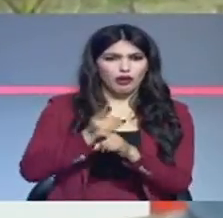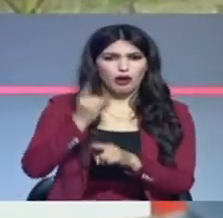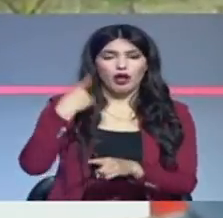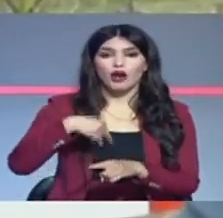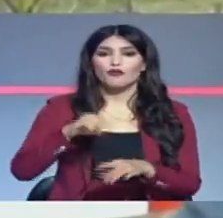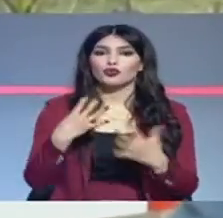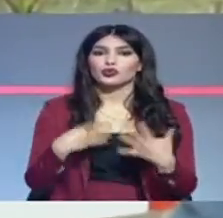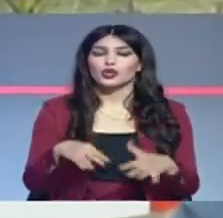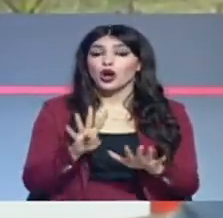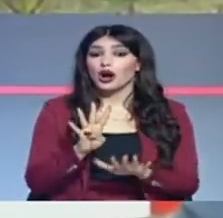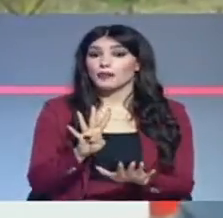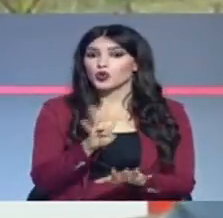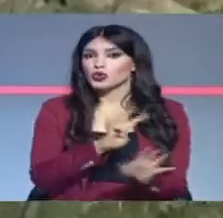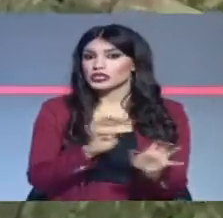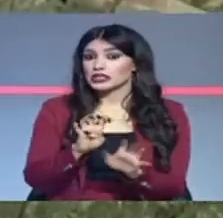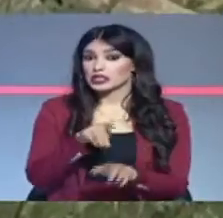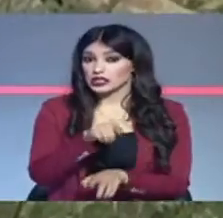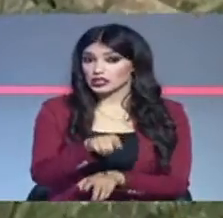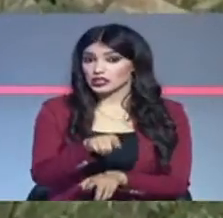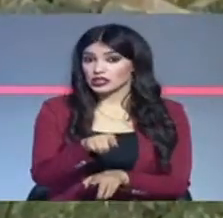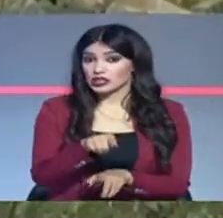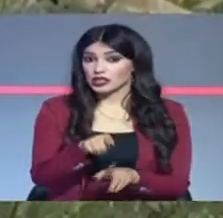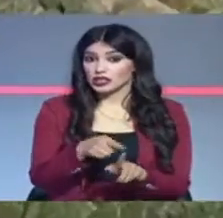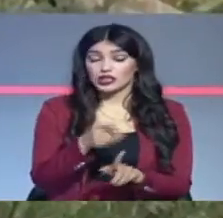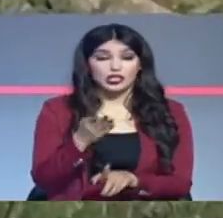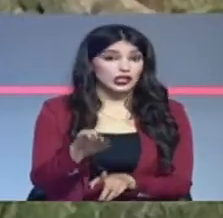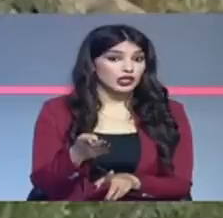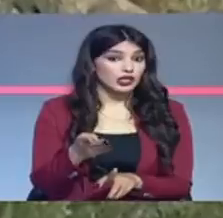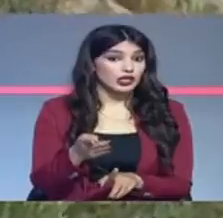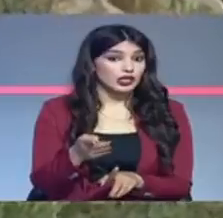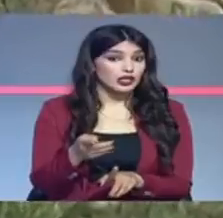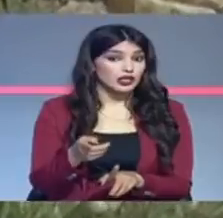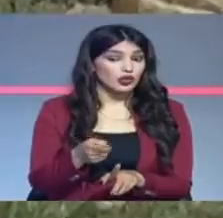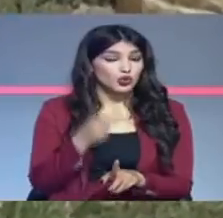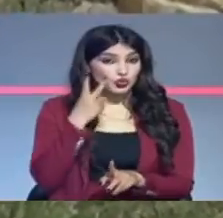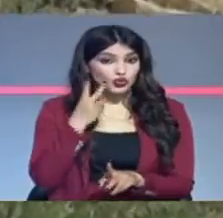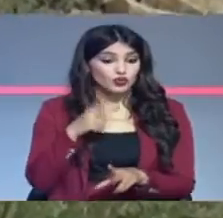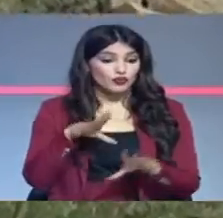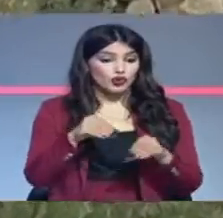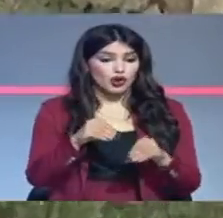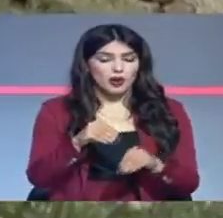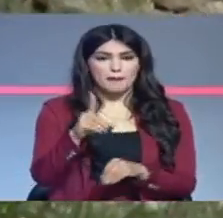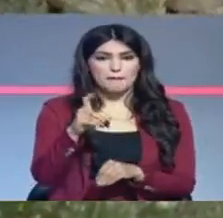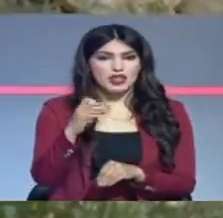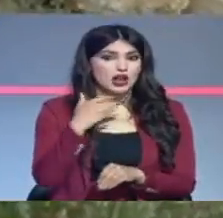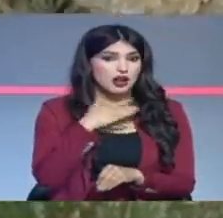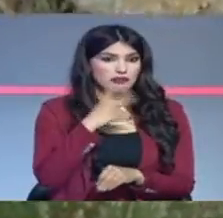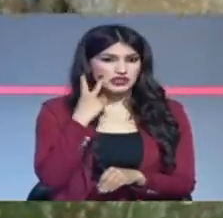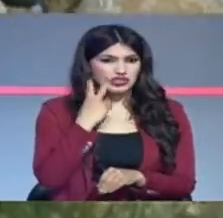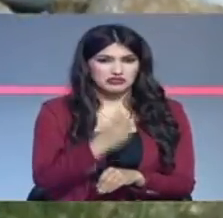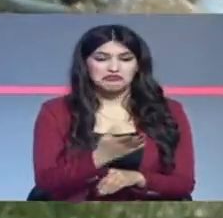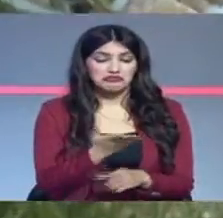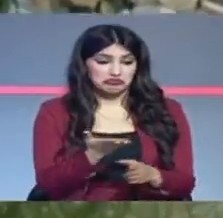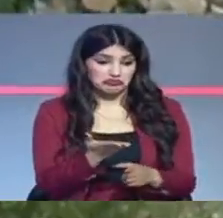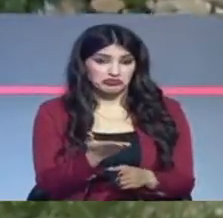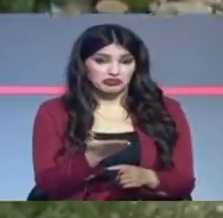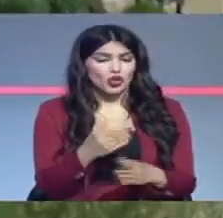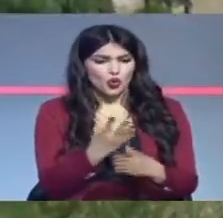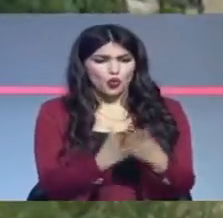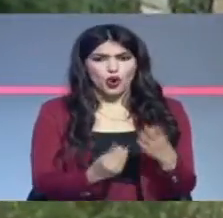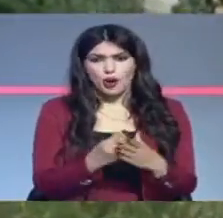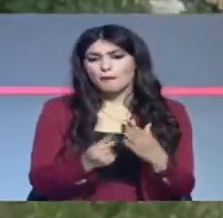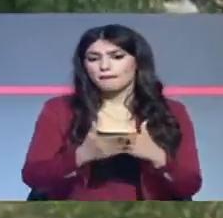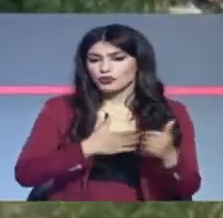الف وتسعمائه واربعه وتسعين واللي هي بقيمه اه يعني هذا التعثر التعذيب او ناقصين